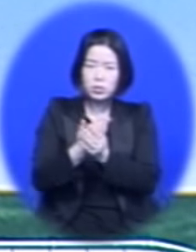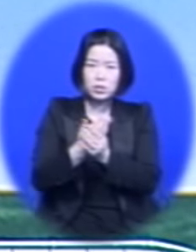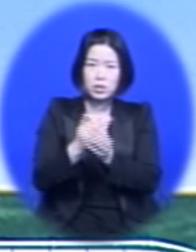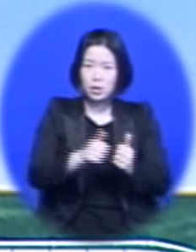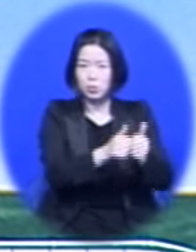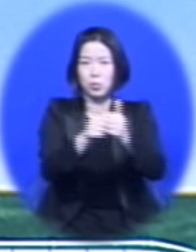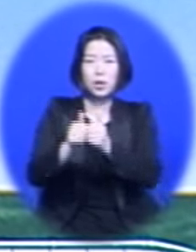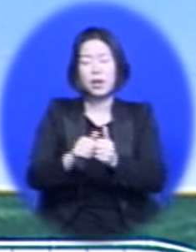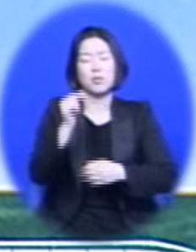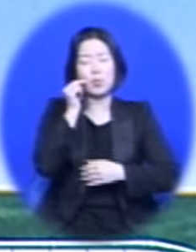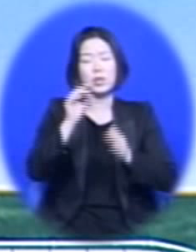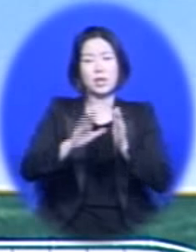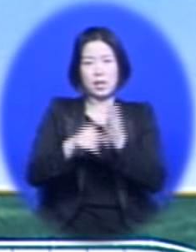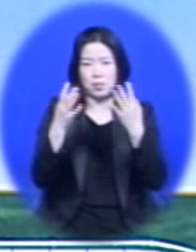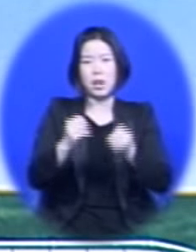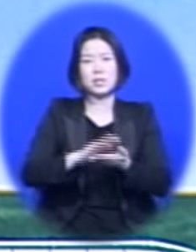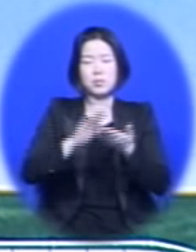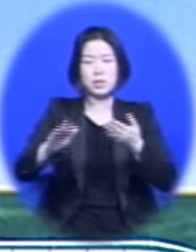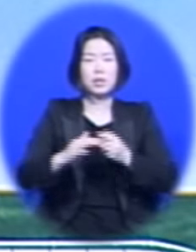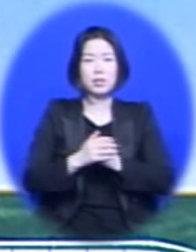때가 있습니다.